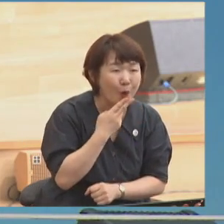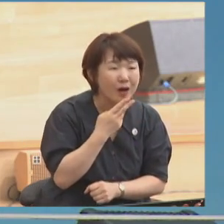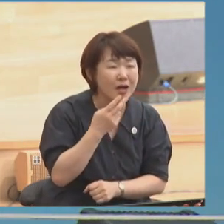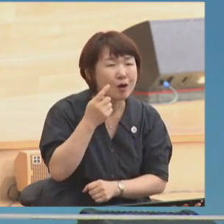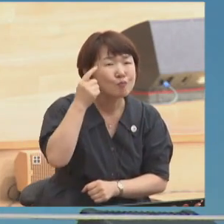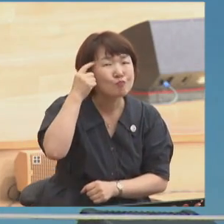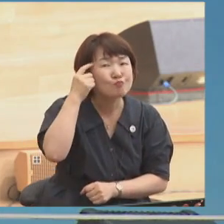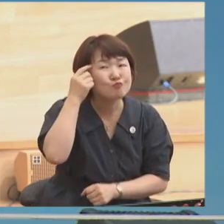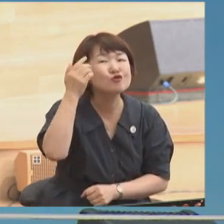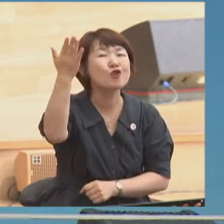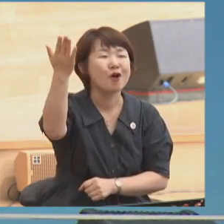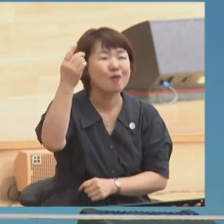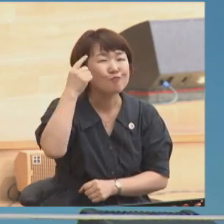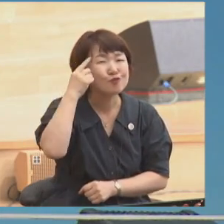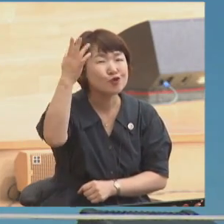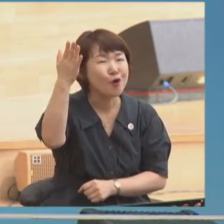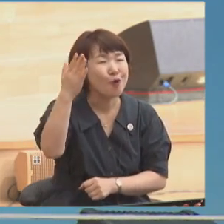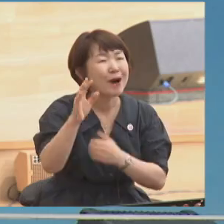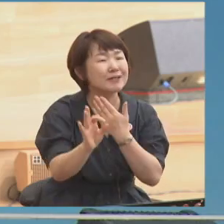물어봤더라면 어땠을까요?